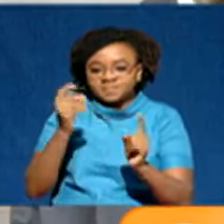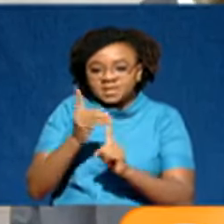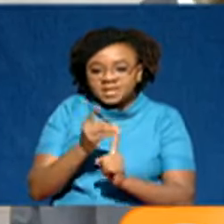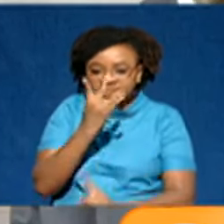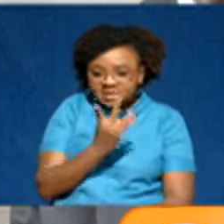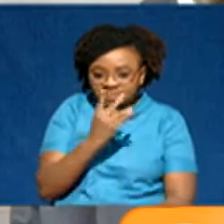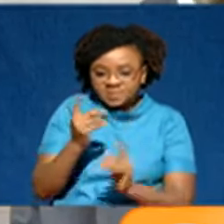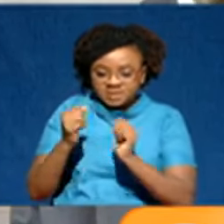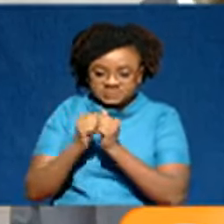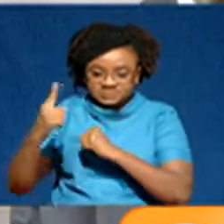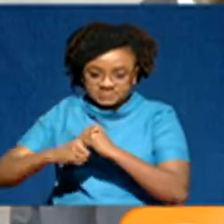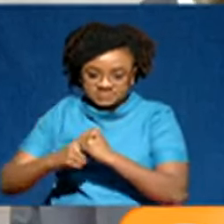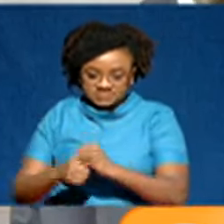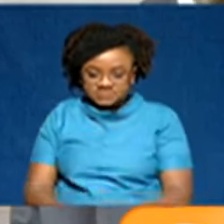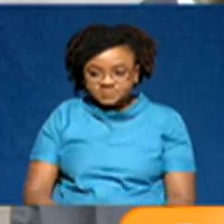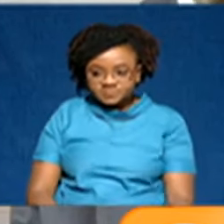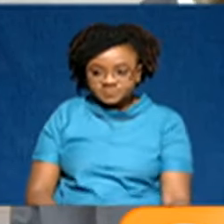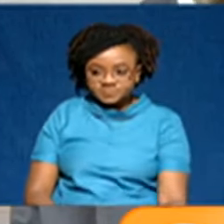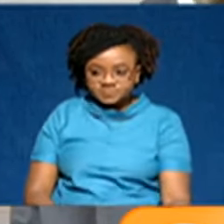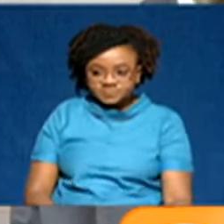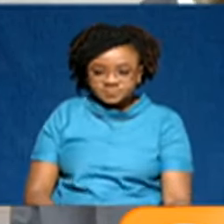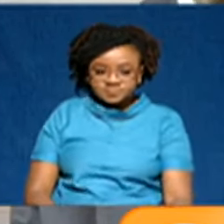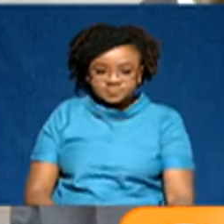Aprili 16. Steven Letoo, runinga ya Citizen.